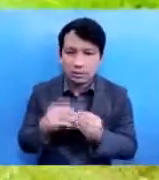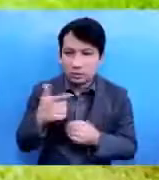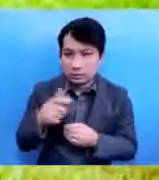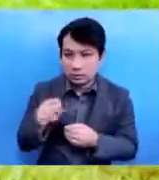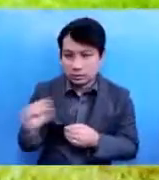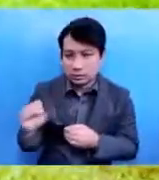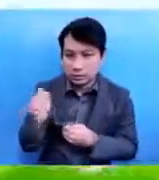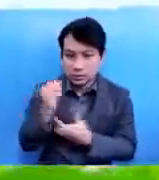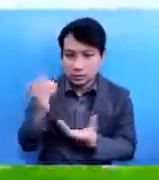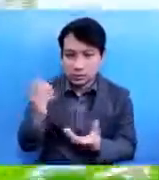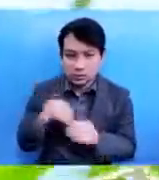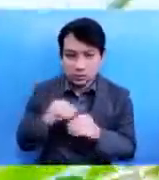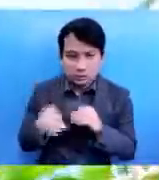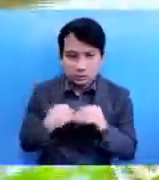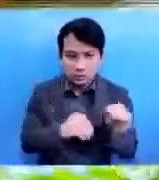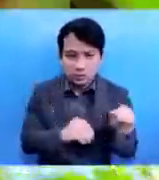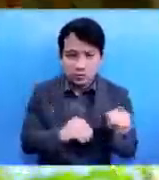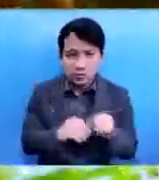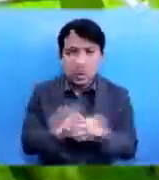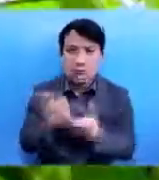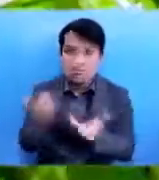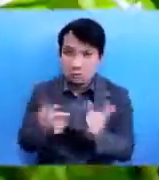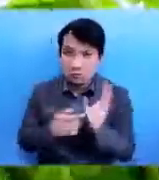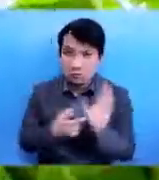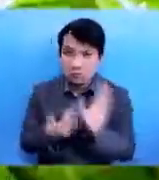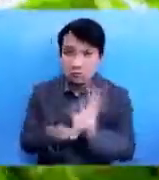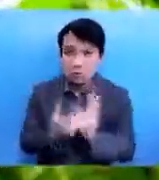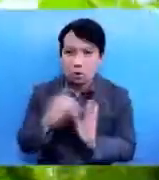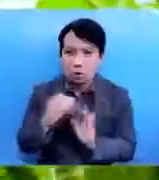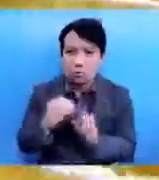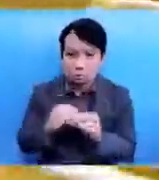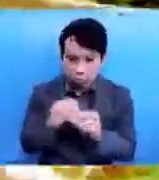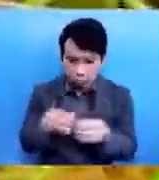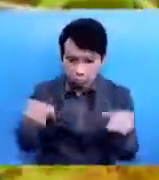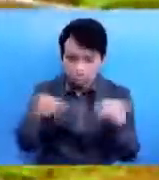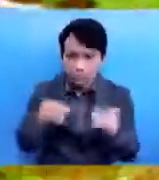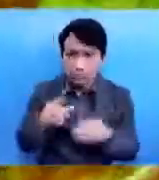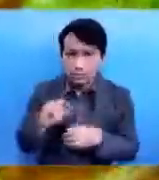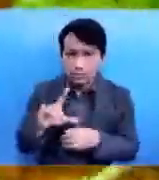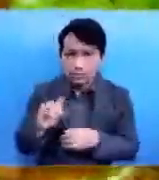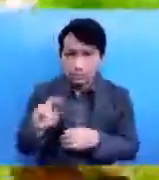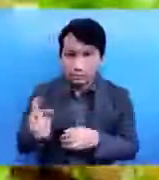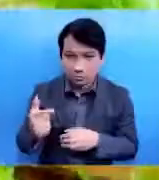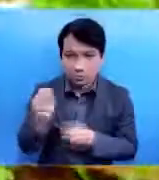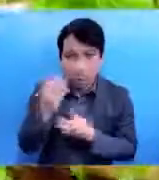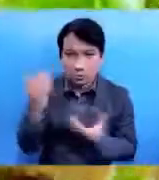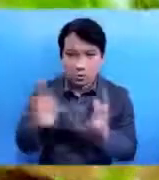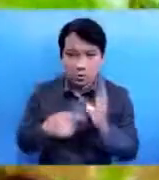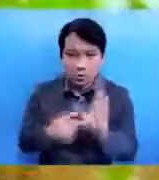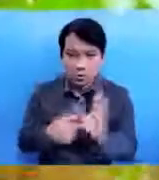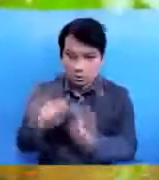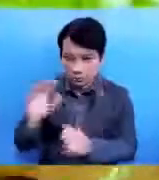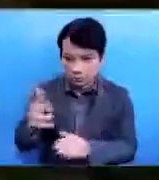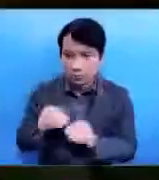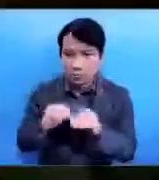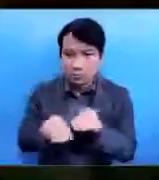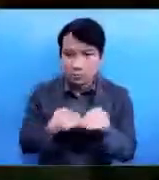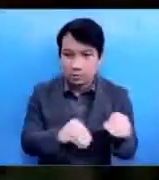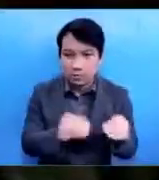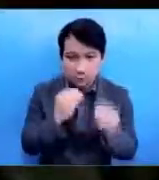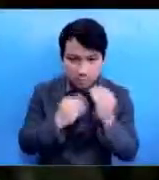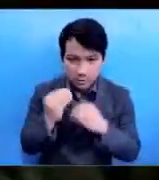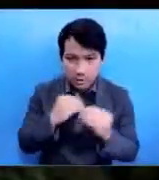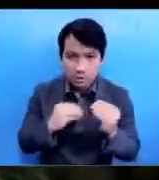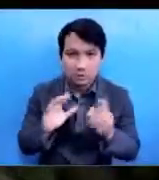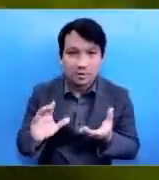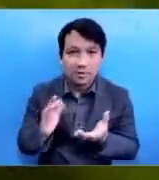at basil. Mapipitas din dito ang okra at talong. Sa halagang 150 pesos, pwede ka na makain ng farm to